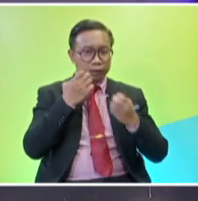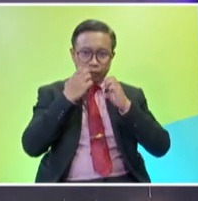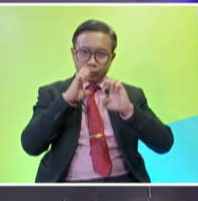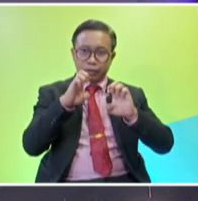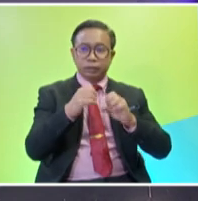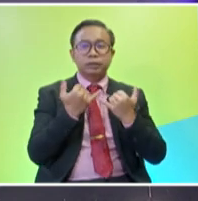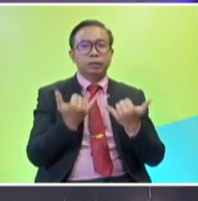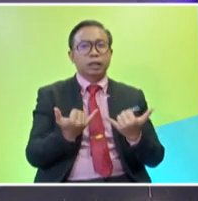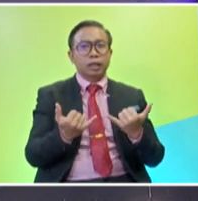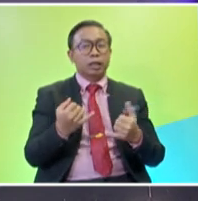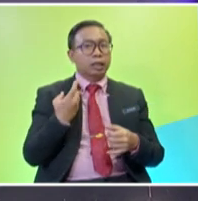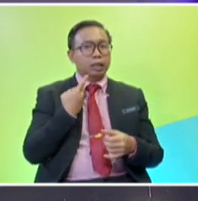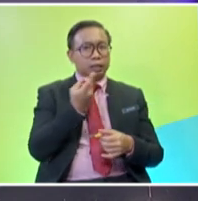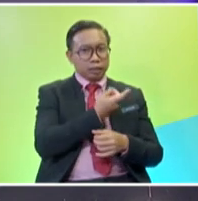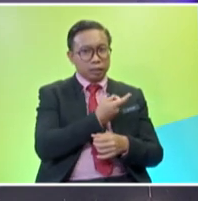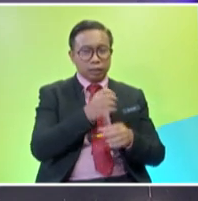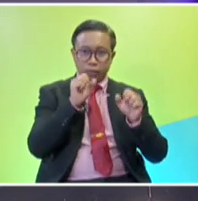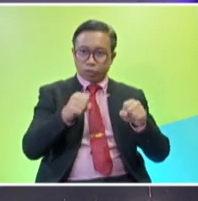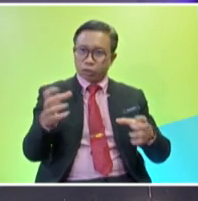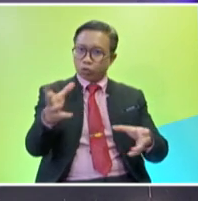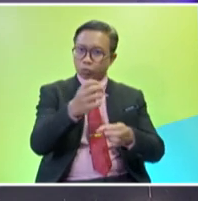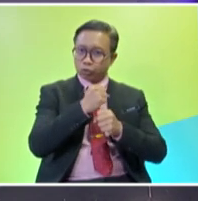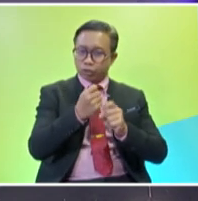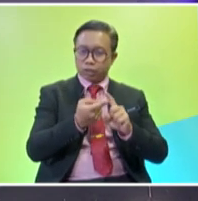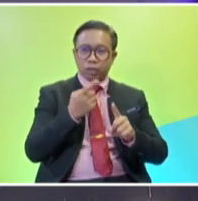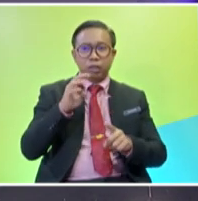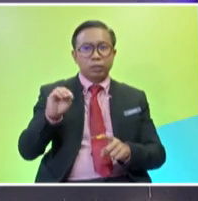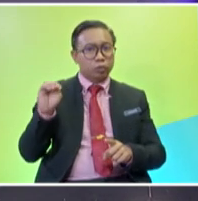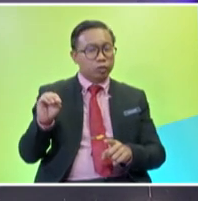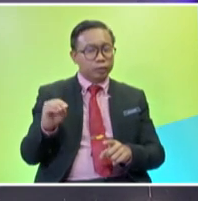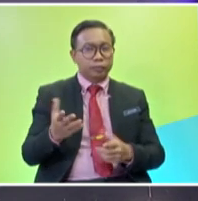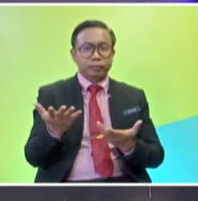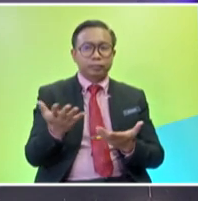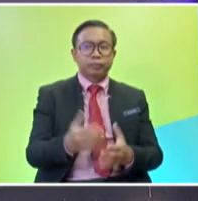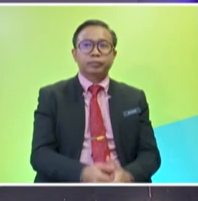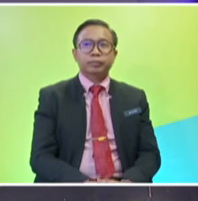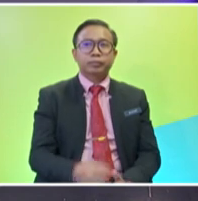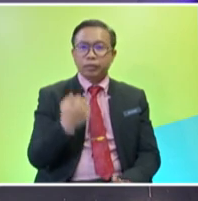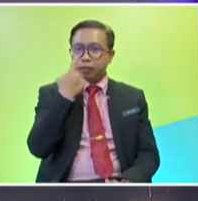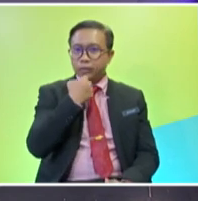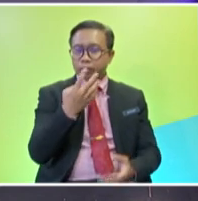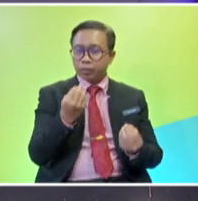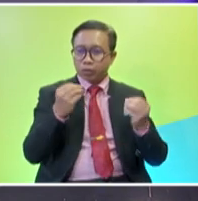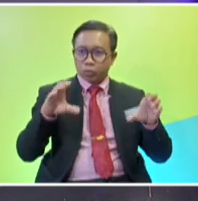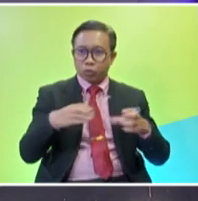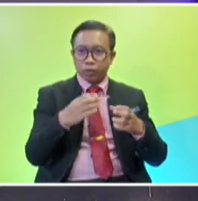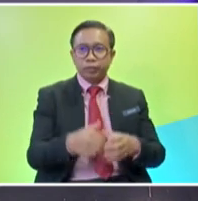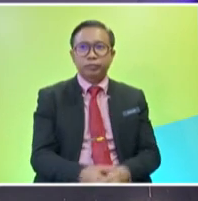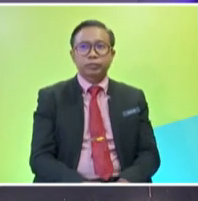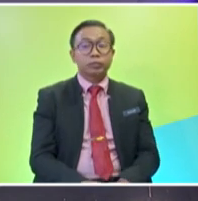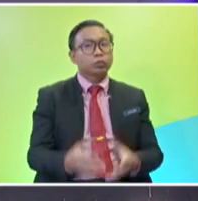dan sekarang ini kita udah pakai satu rumusan Siapa yang nak buat rumusan untuk kita